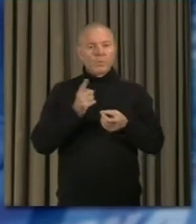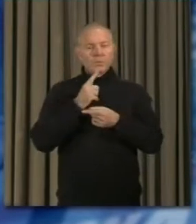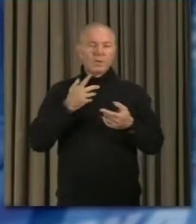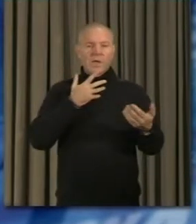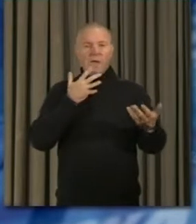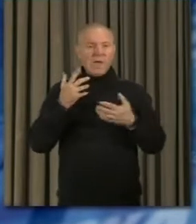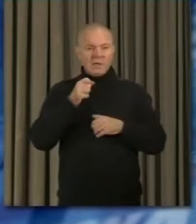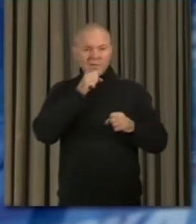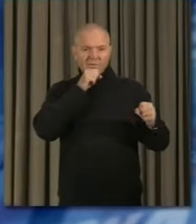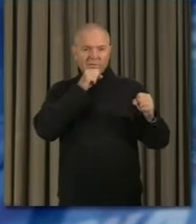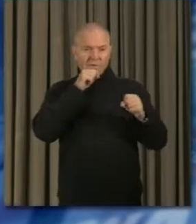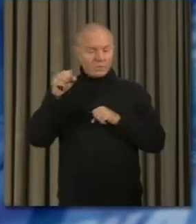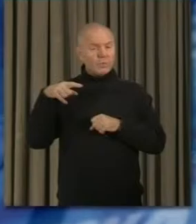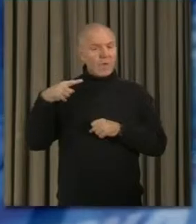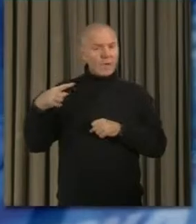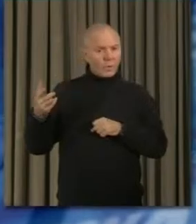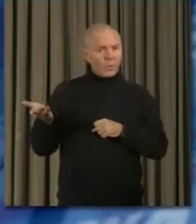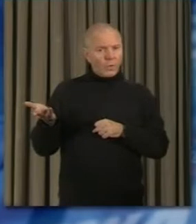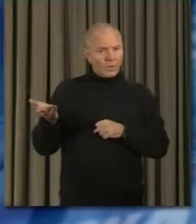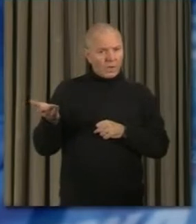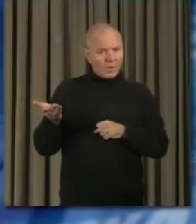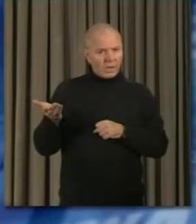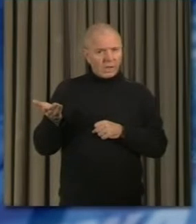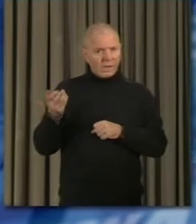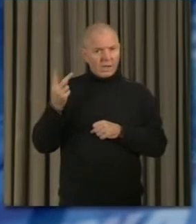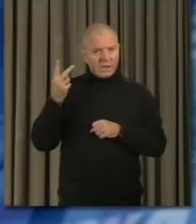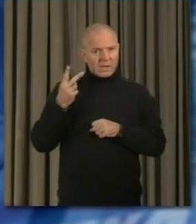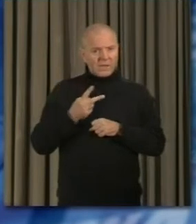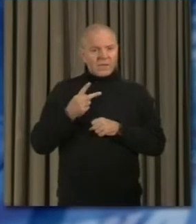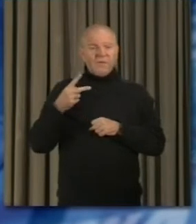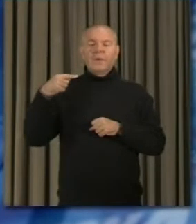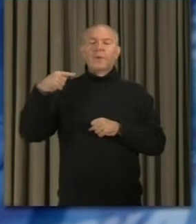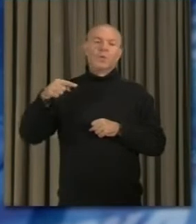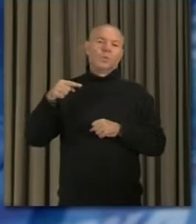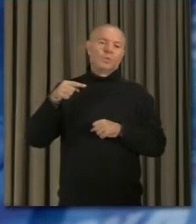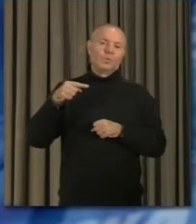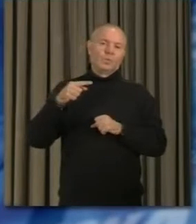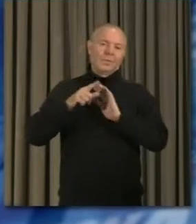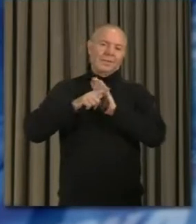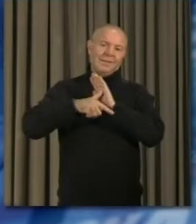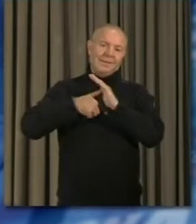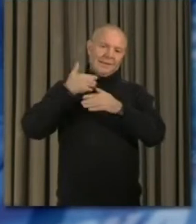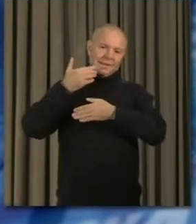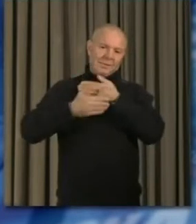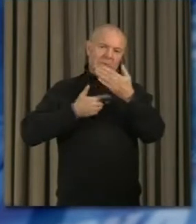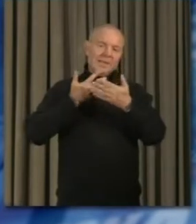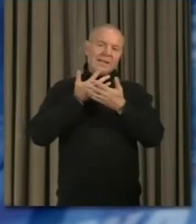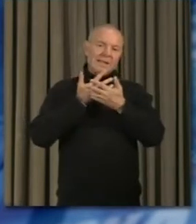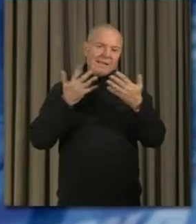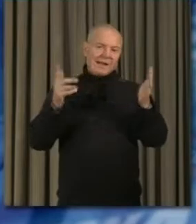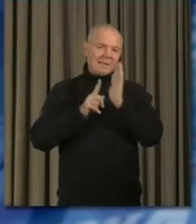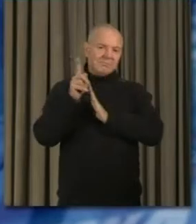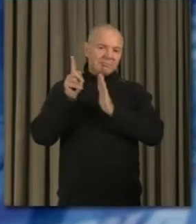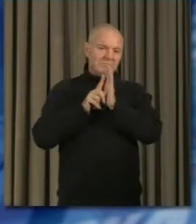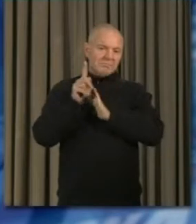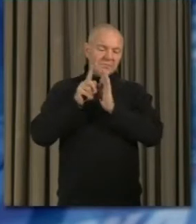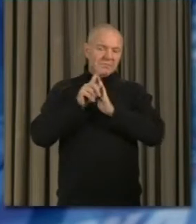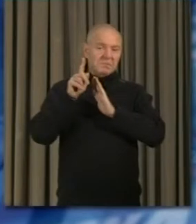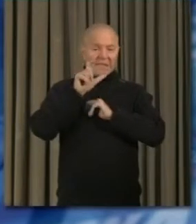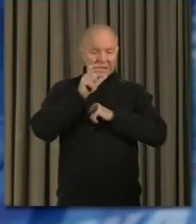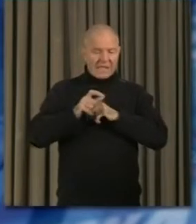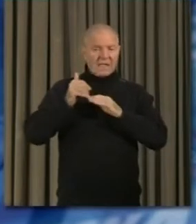fa e ancora sulla cresta dell'onda non sappiamo quando terminerà questo itinerario di grandi successi che raccoglie in Italia e all'estero